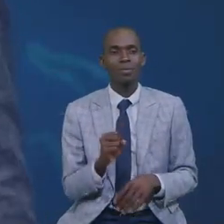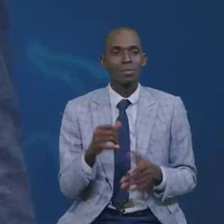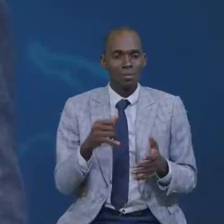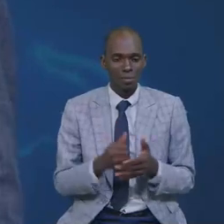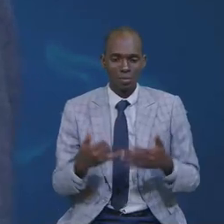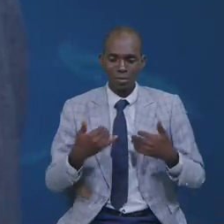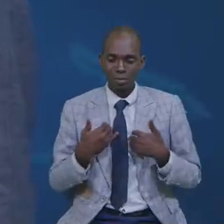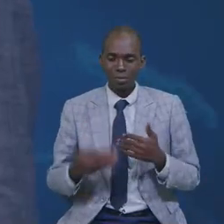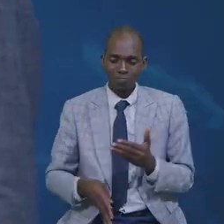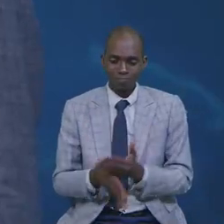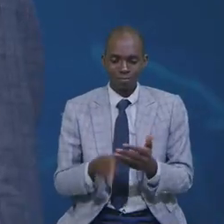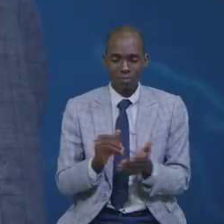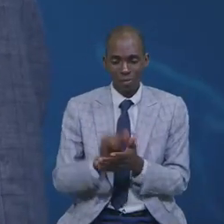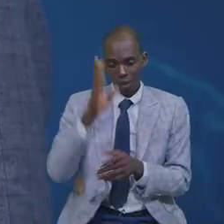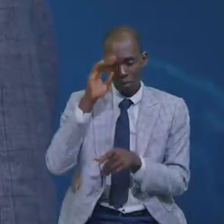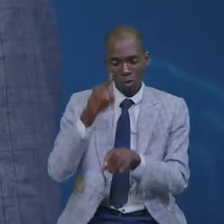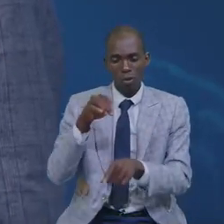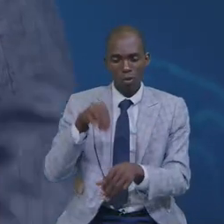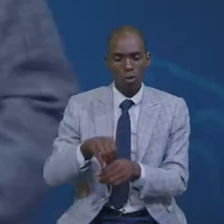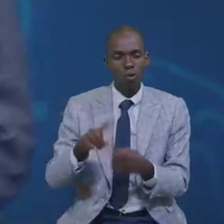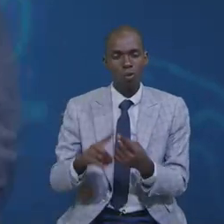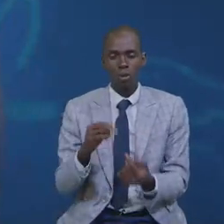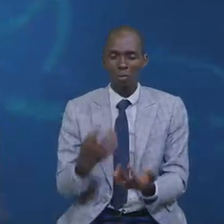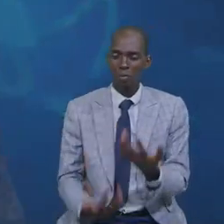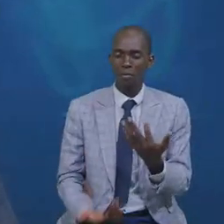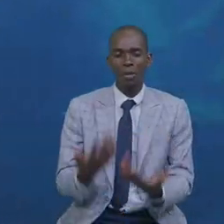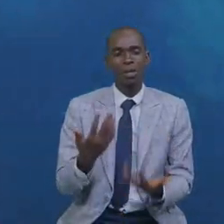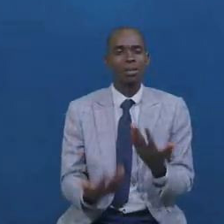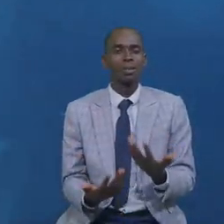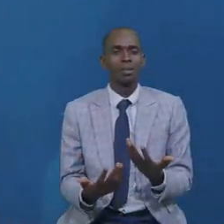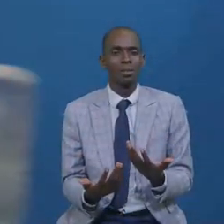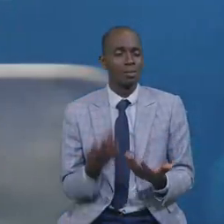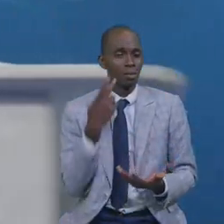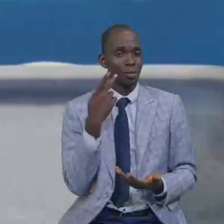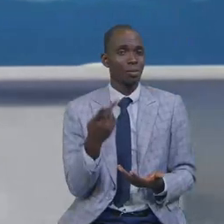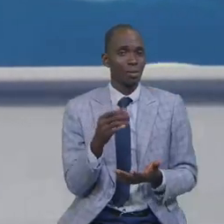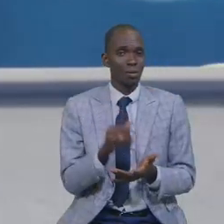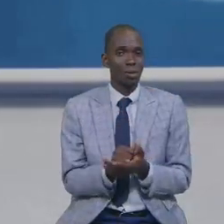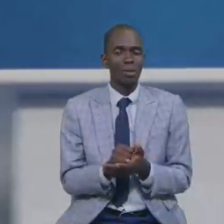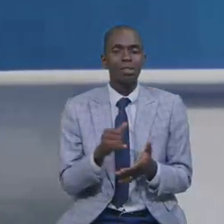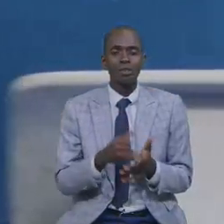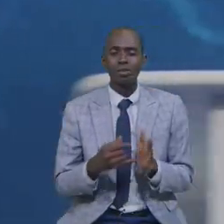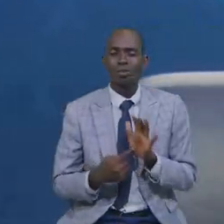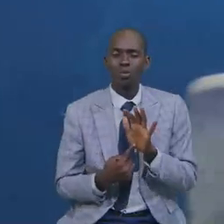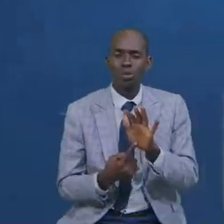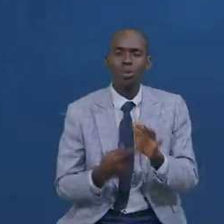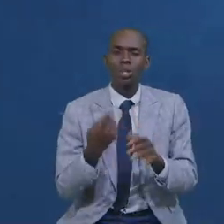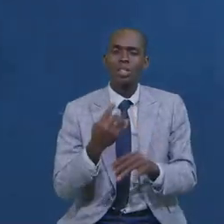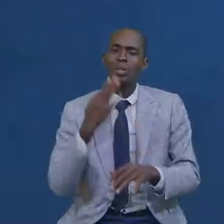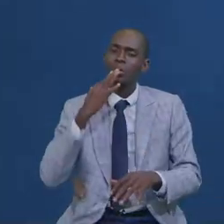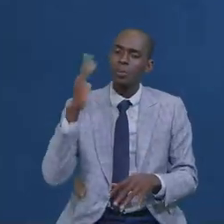l'esprit la jeté dans le feu n'est-ce pas ce qui montre